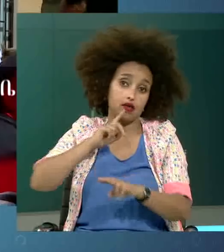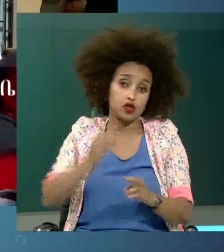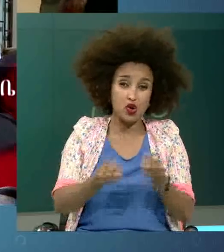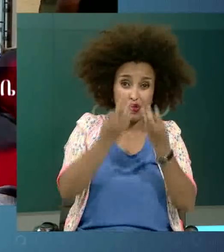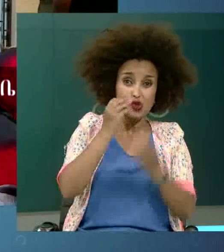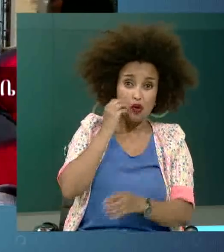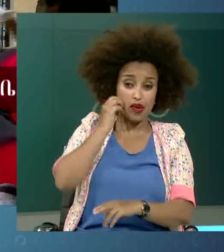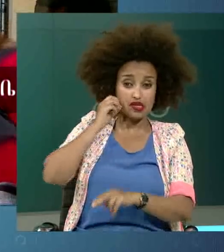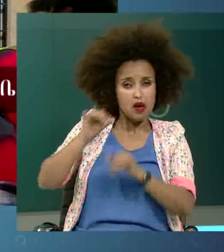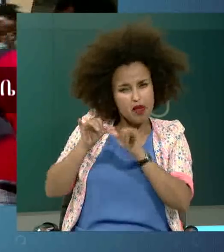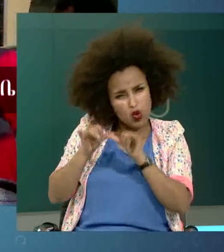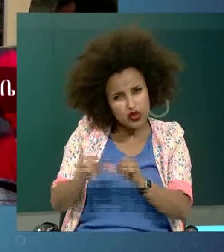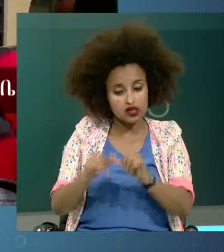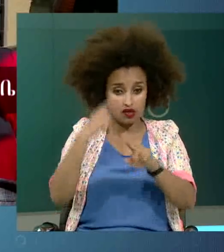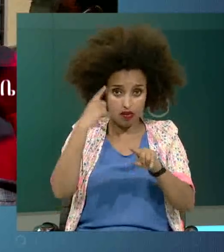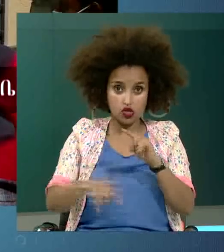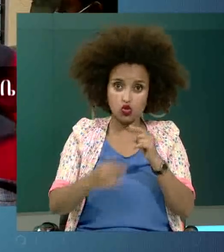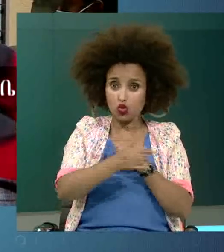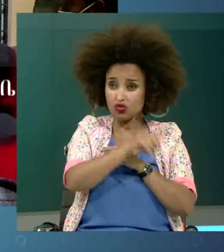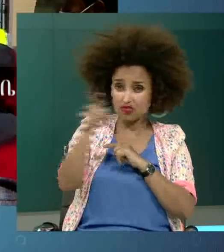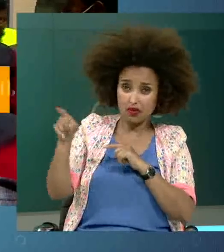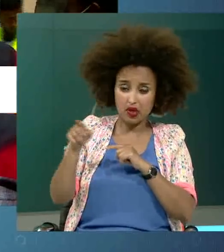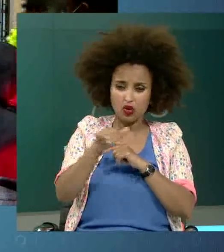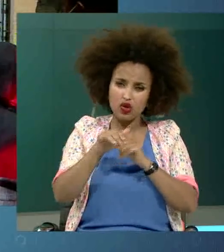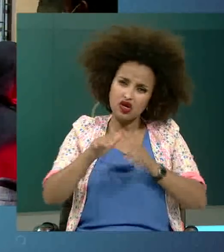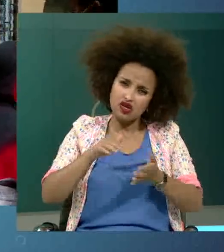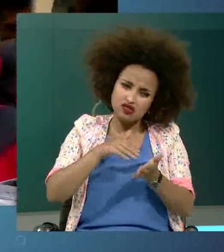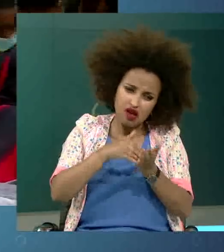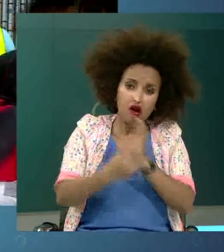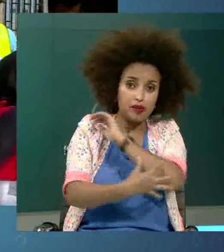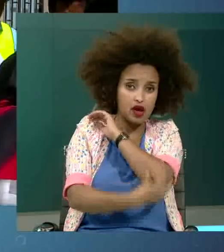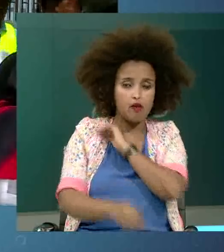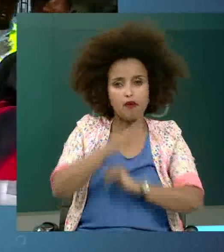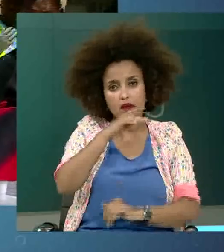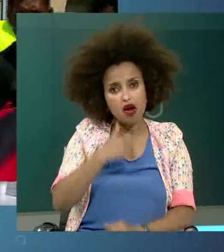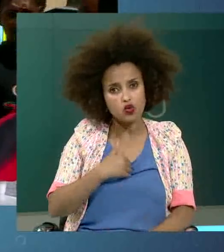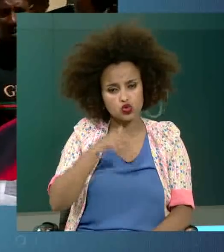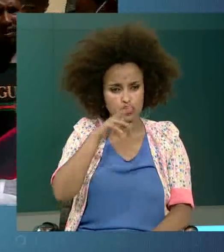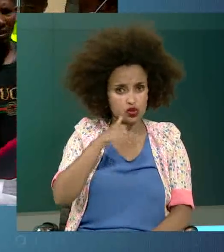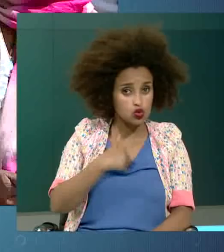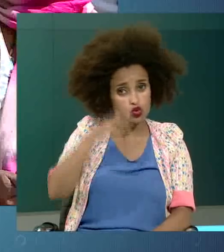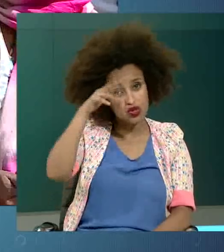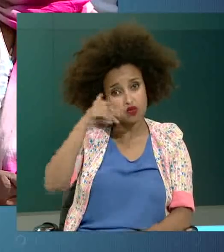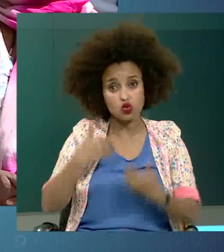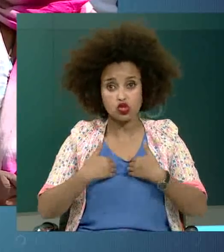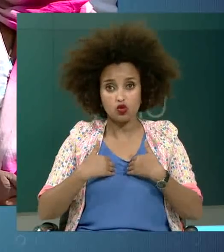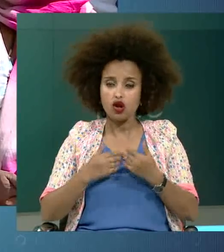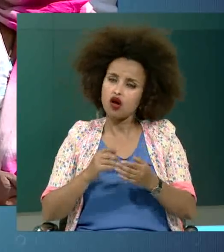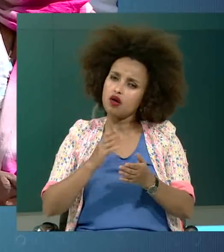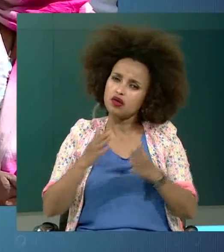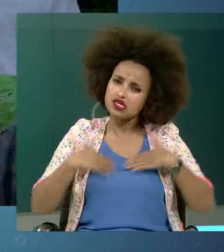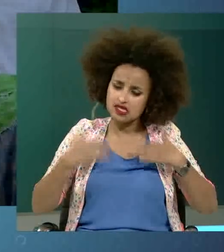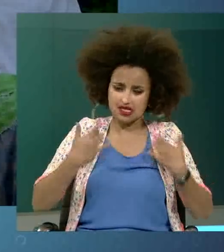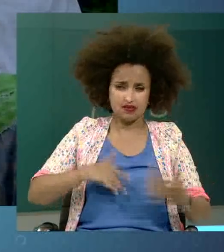ቤት ውስጥ መቆየት የማይችሉ እንደምታያቸው ደካማ እናቶች አሉ ወንድሞች አሉ እህቶች አሉና በእውነት በጣም ደስ